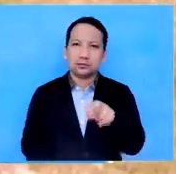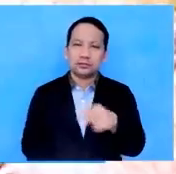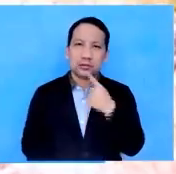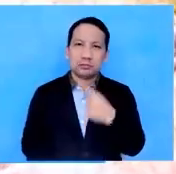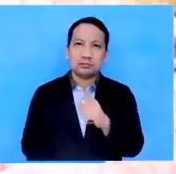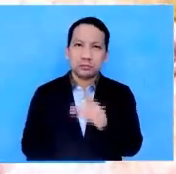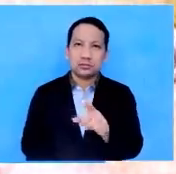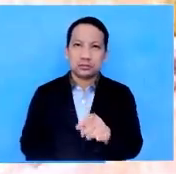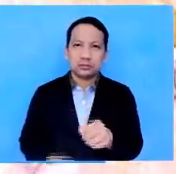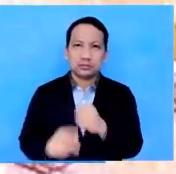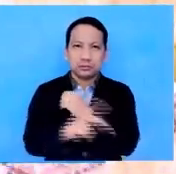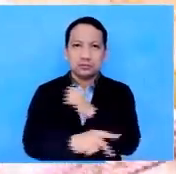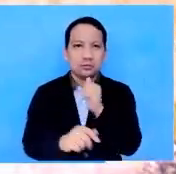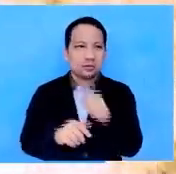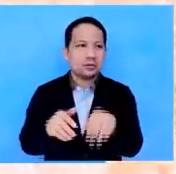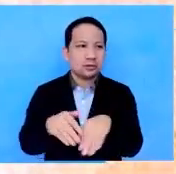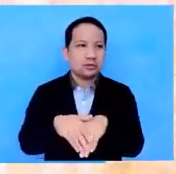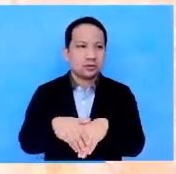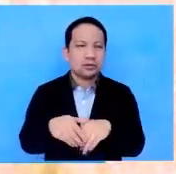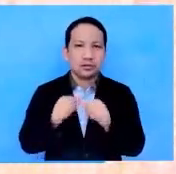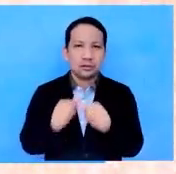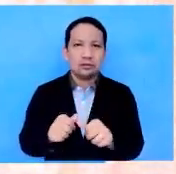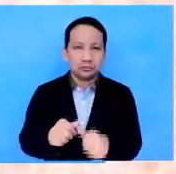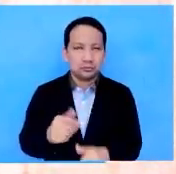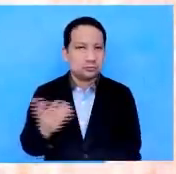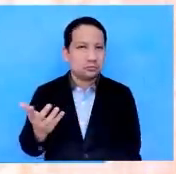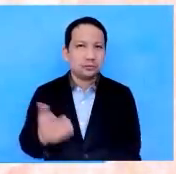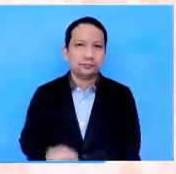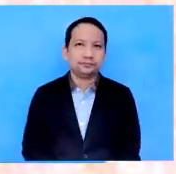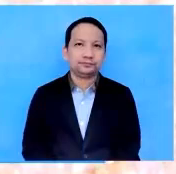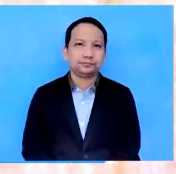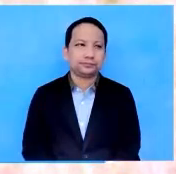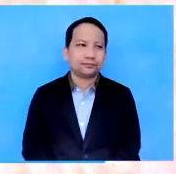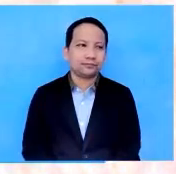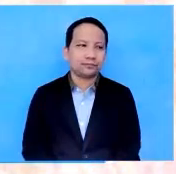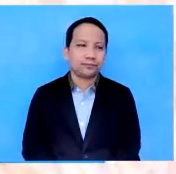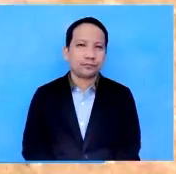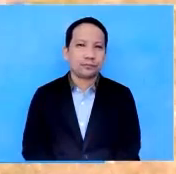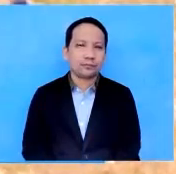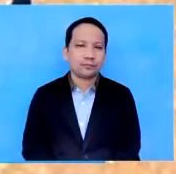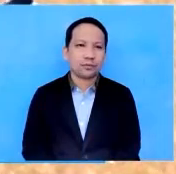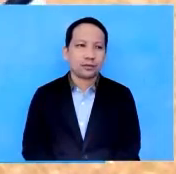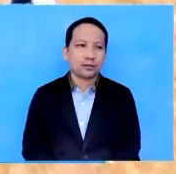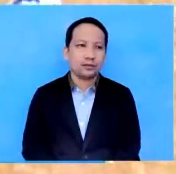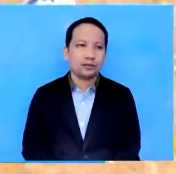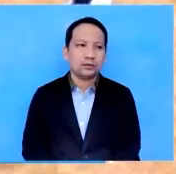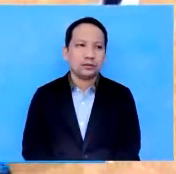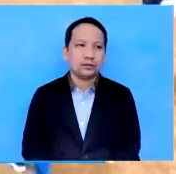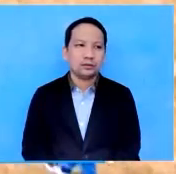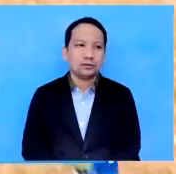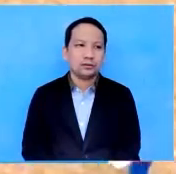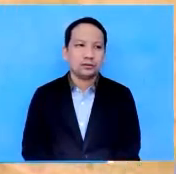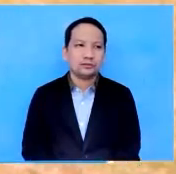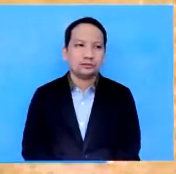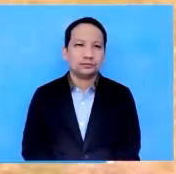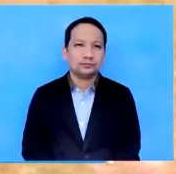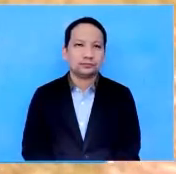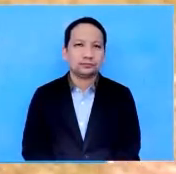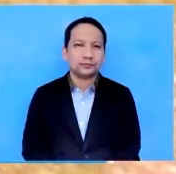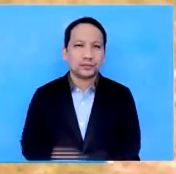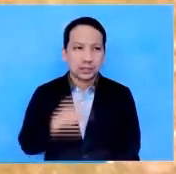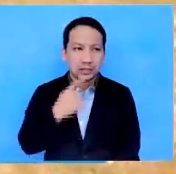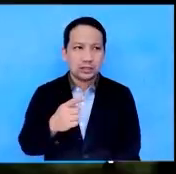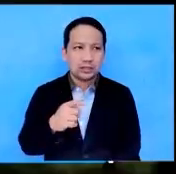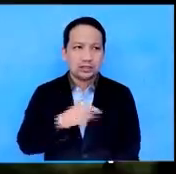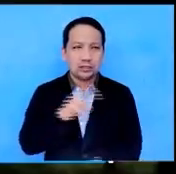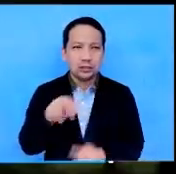probinsya pero wala pa rin itong tugon sa isang pahayag naman na ipinadala ng national Commission on culture and the arts sa news